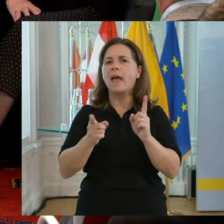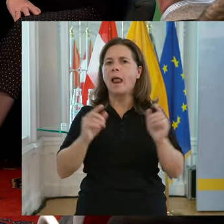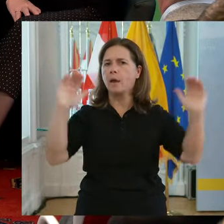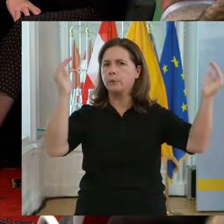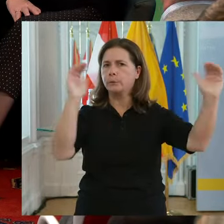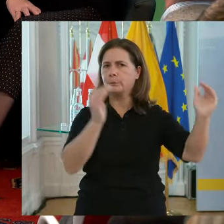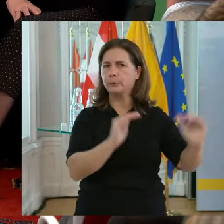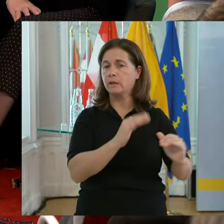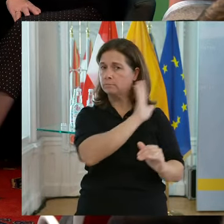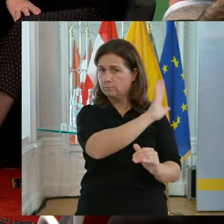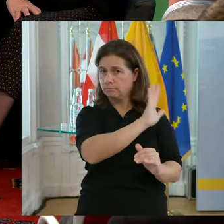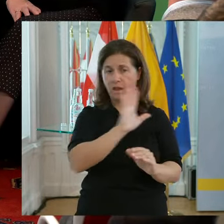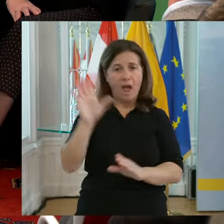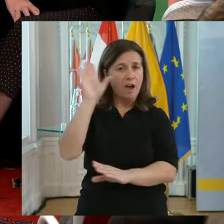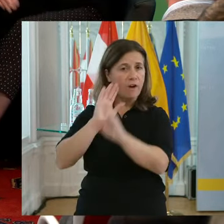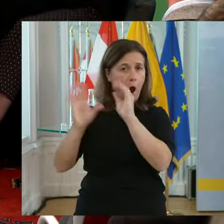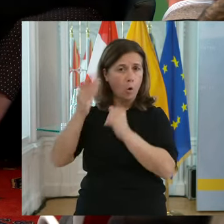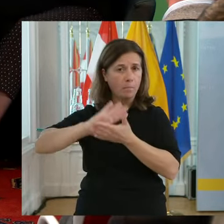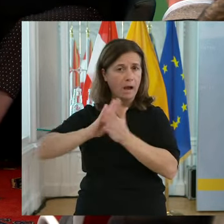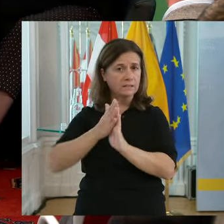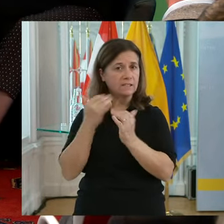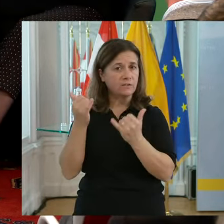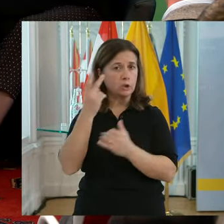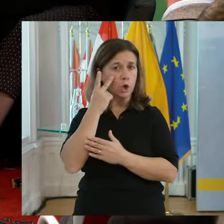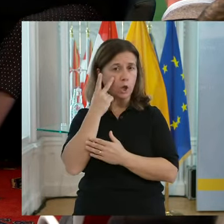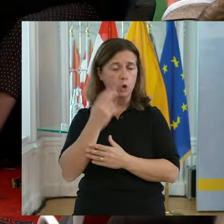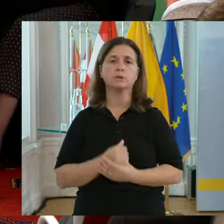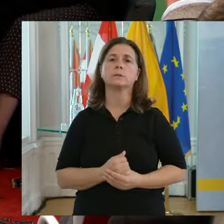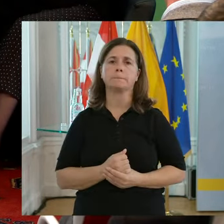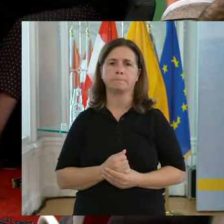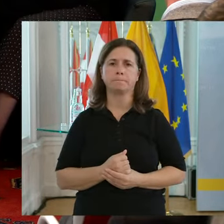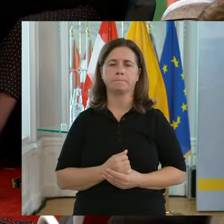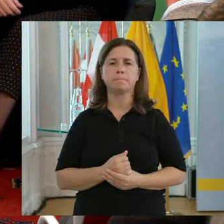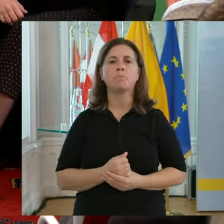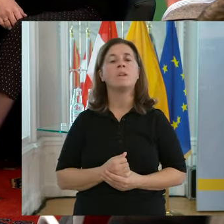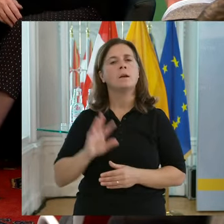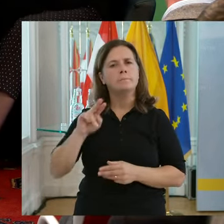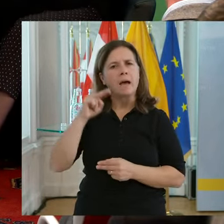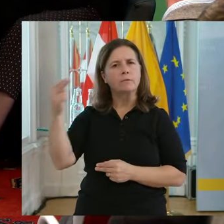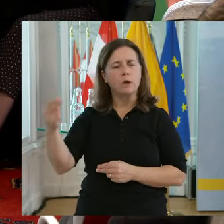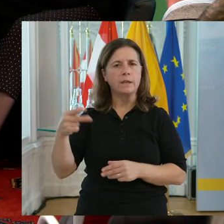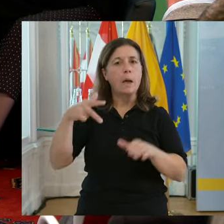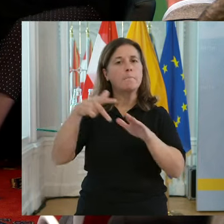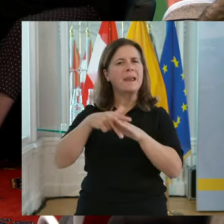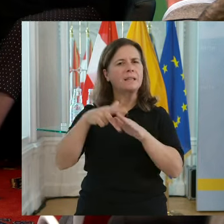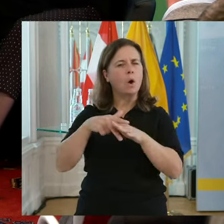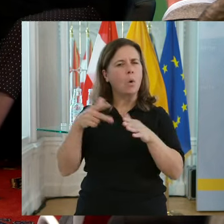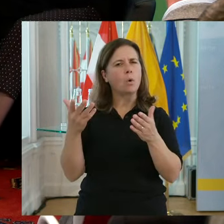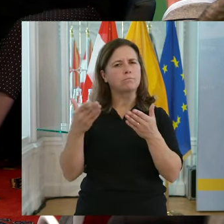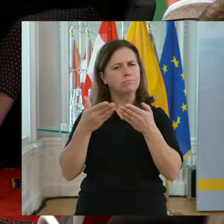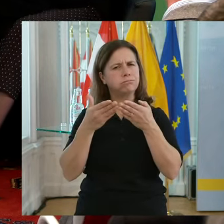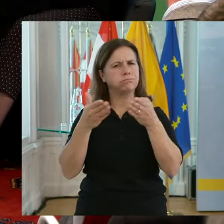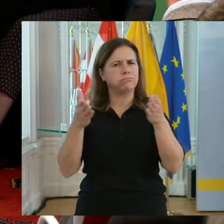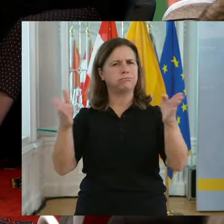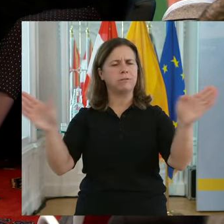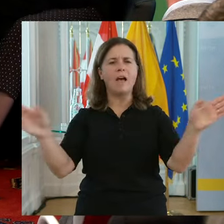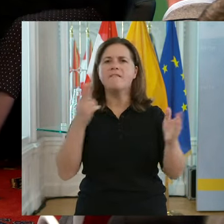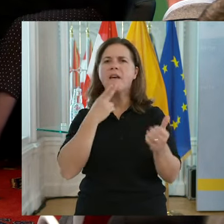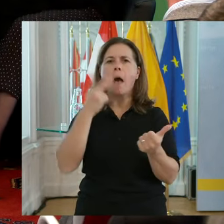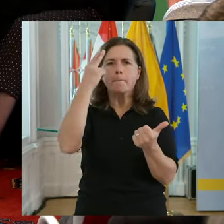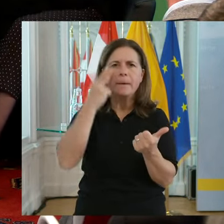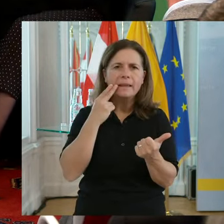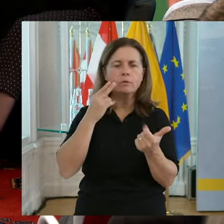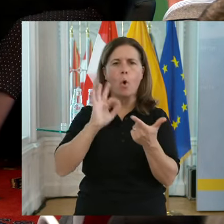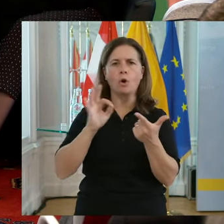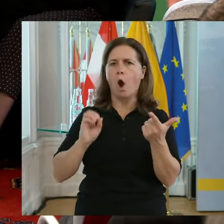Erfahrungen in der Praxis? Wie funktioniert das? Also Behinderung ist ja ein weites Feld. Man denkt immer irgendwie an jemanden, der blind ist oder im